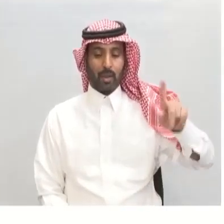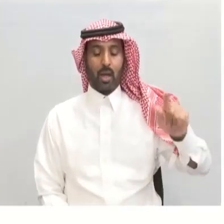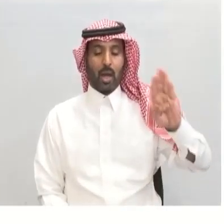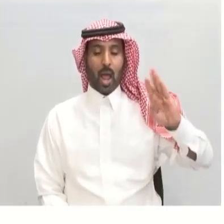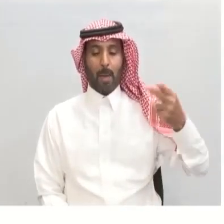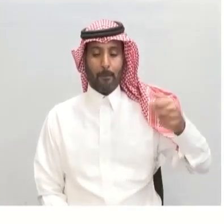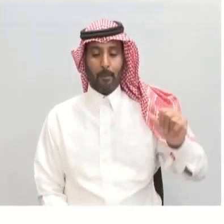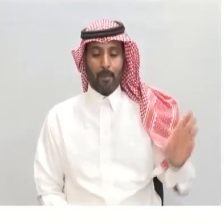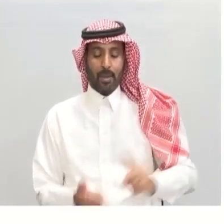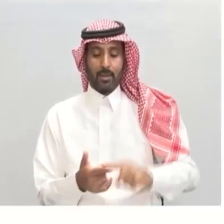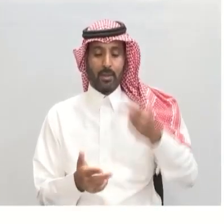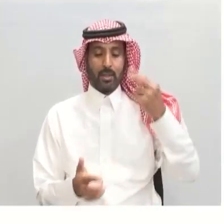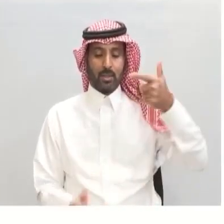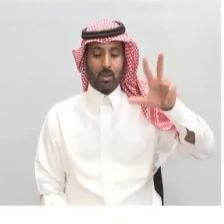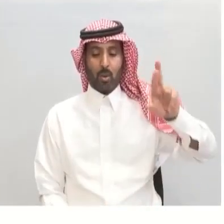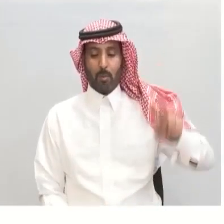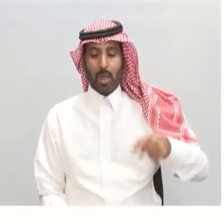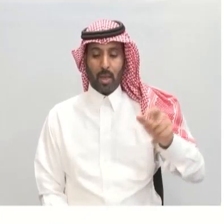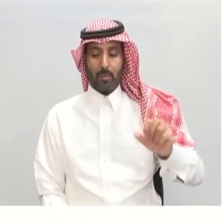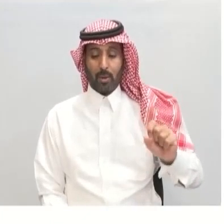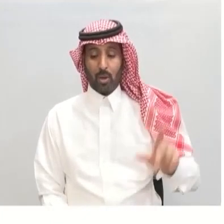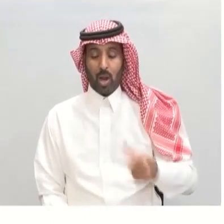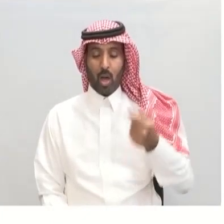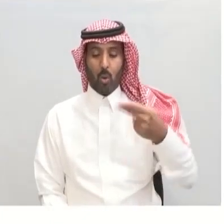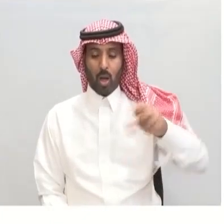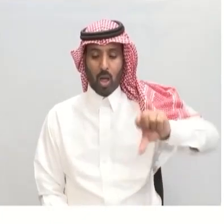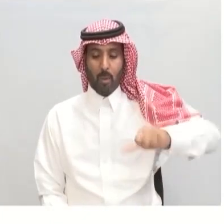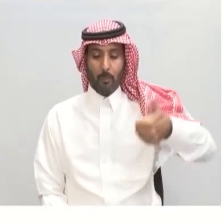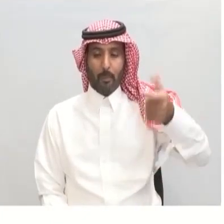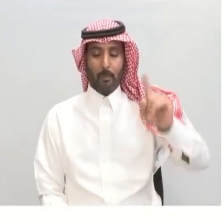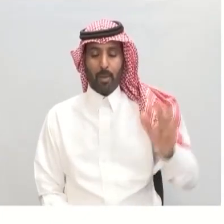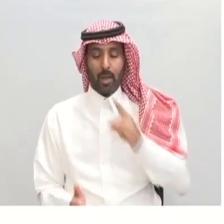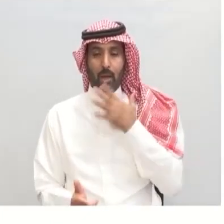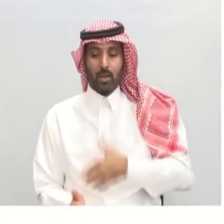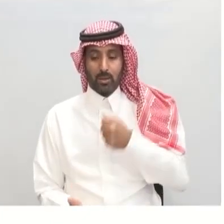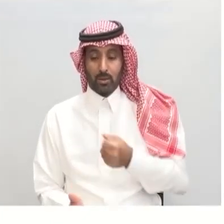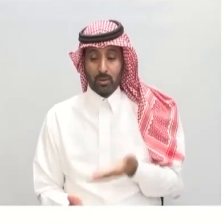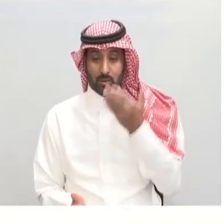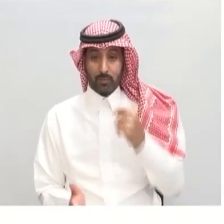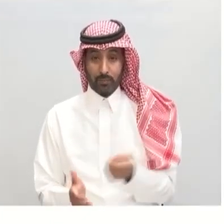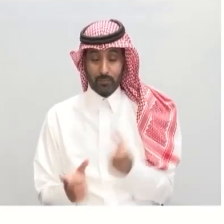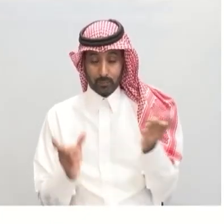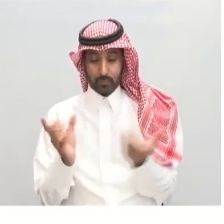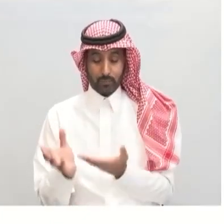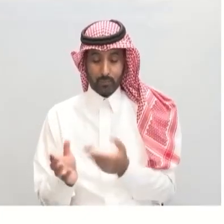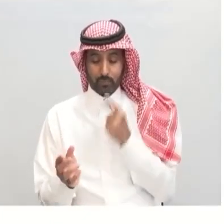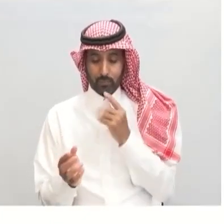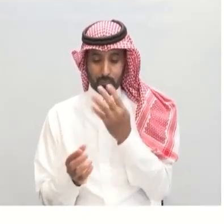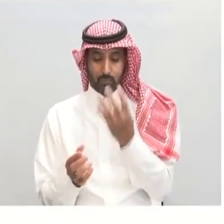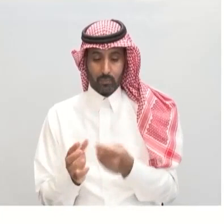الزبير بن العوام رضي الله عنهم فكان رسول الله صلى الله عليه وسلم هؤلا هم كتاب الوحي